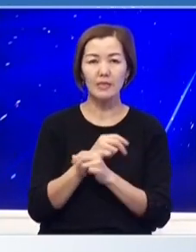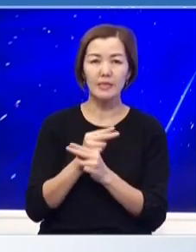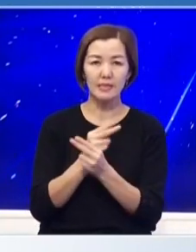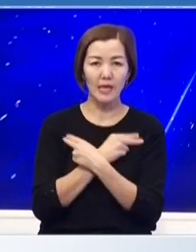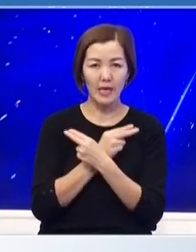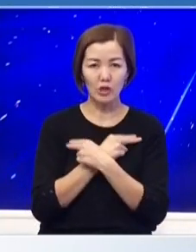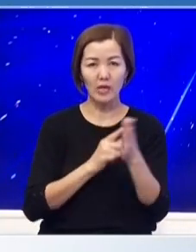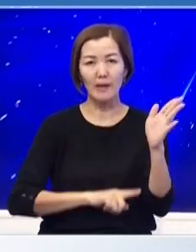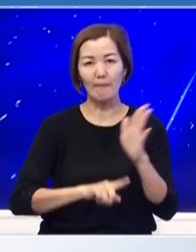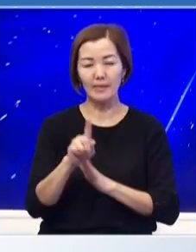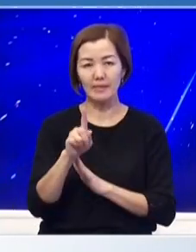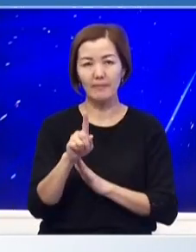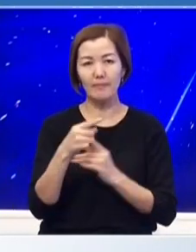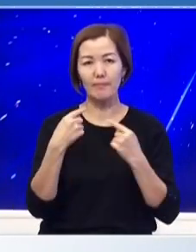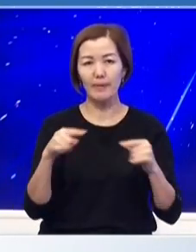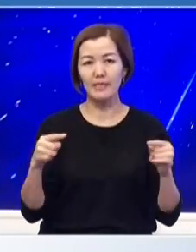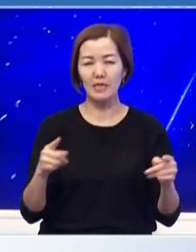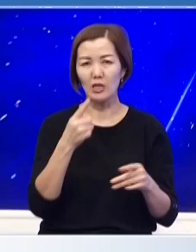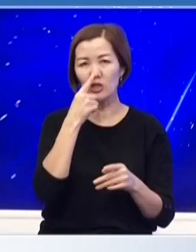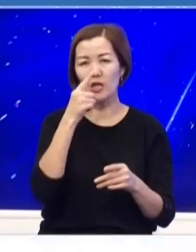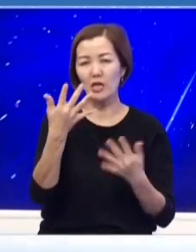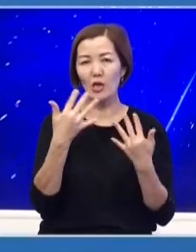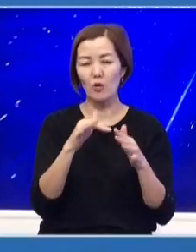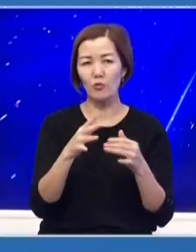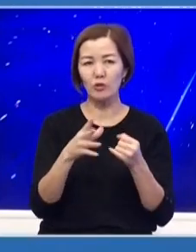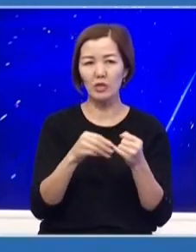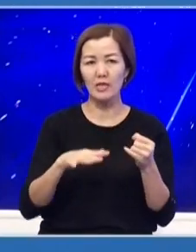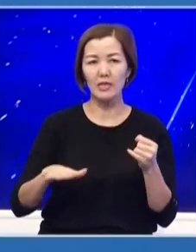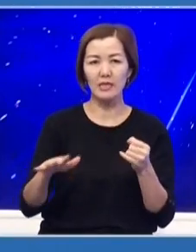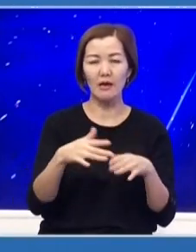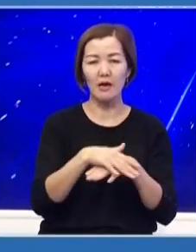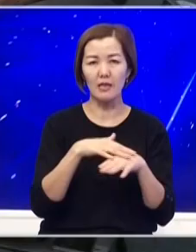кейін баста Шалқай ауылдағы